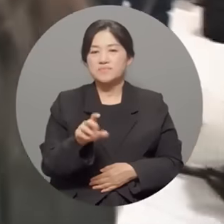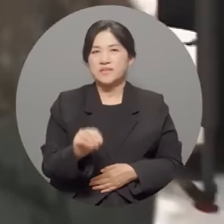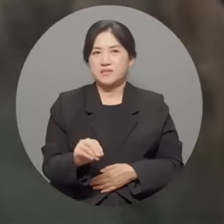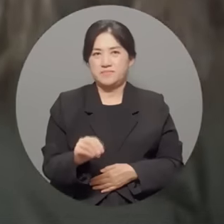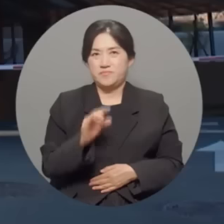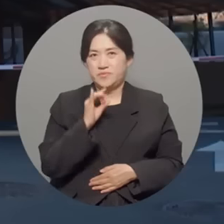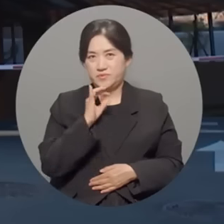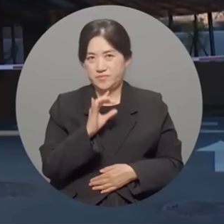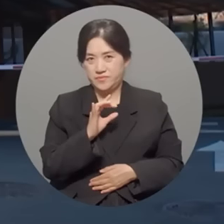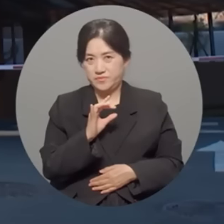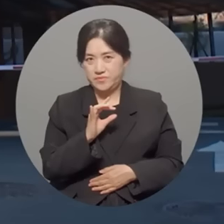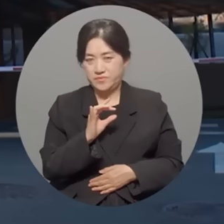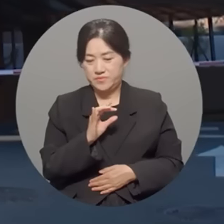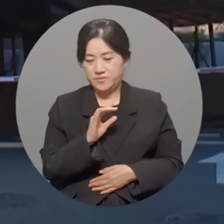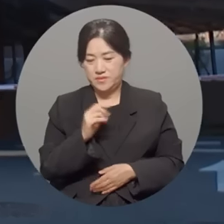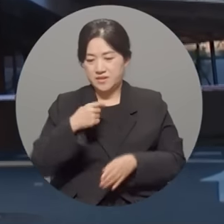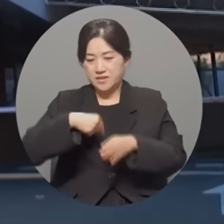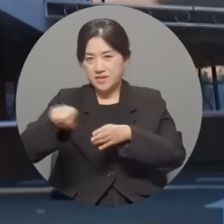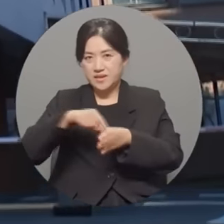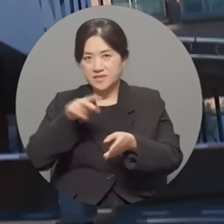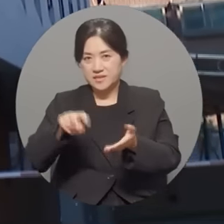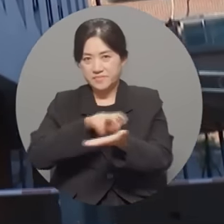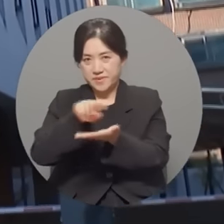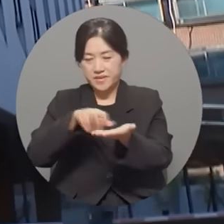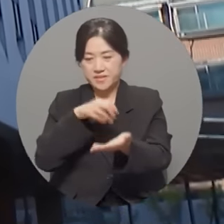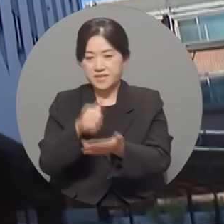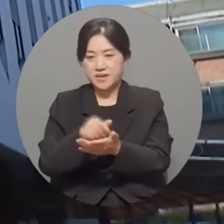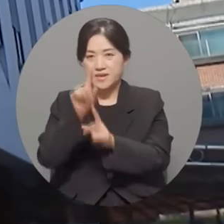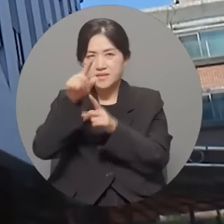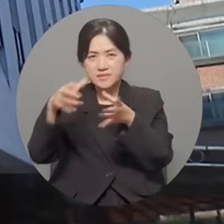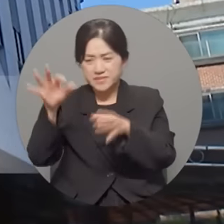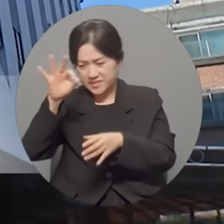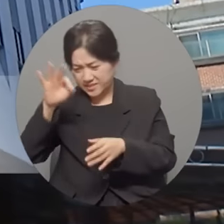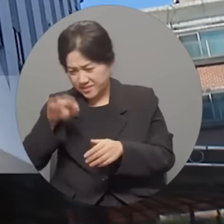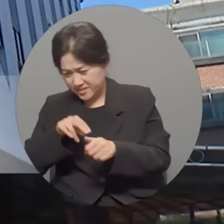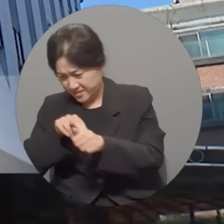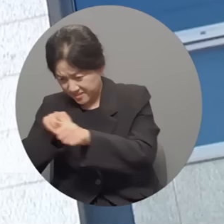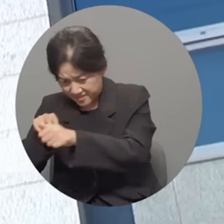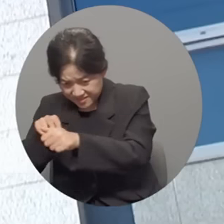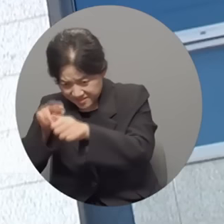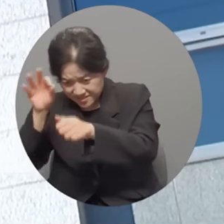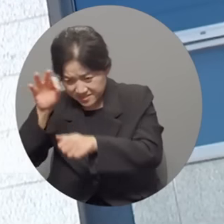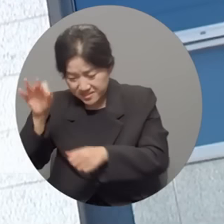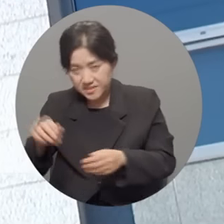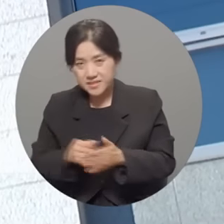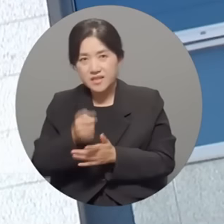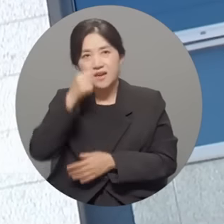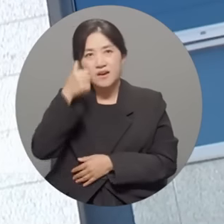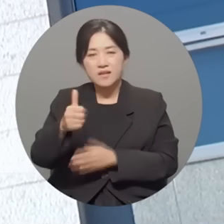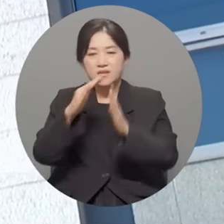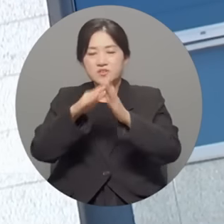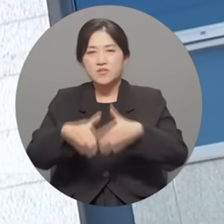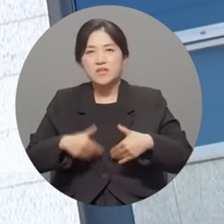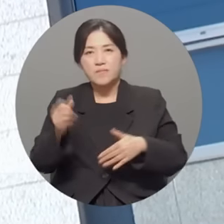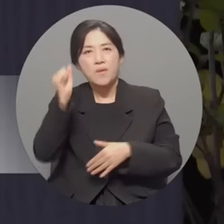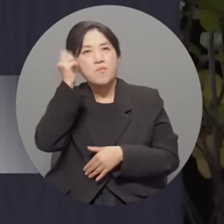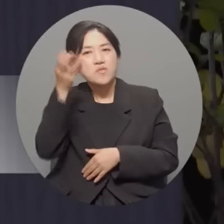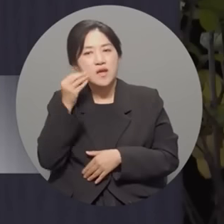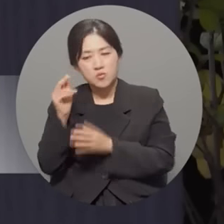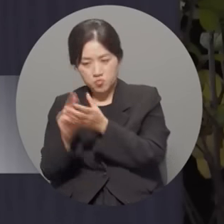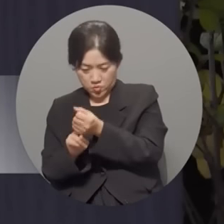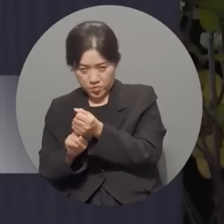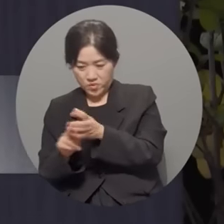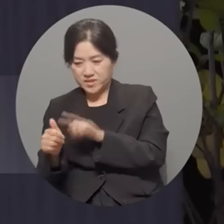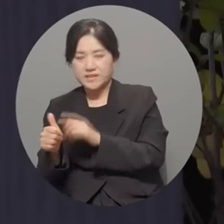원이었습니다. 계좌와 메신저 등 이 팀장의 흔적을 쫓은 경찰은 범행 5달 만에 전남의 한 모텔에 숨어있던 이